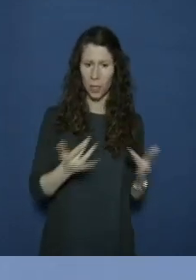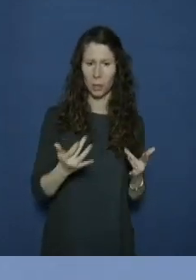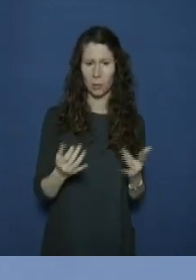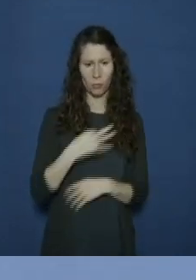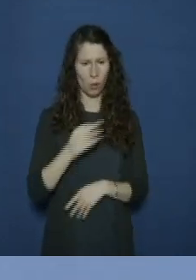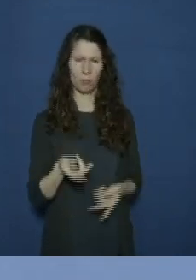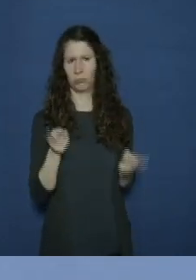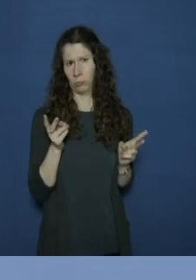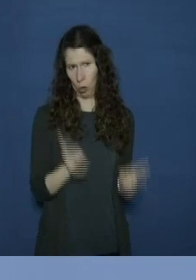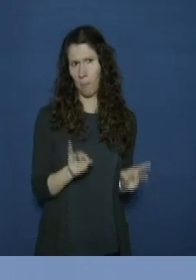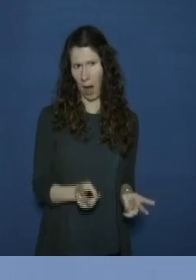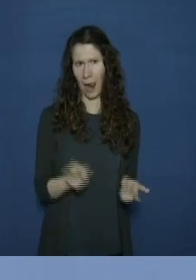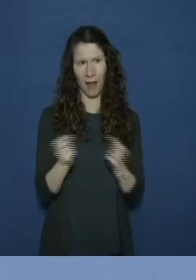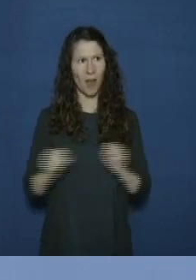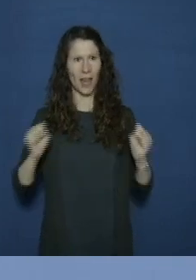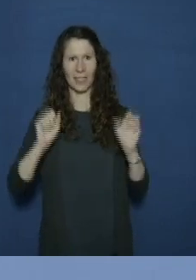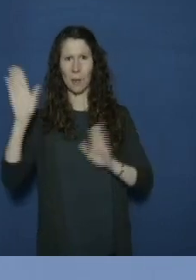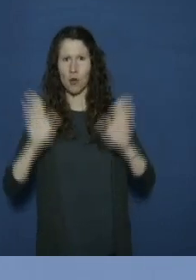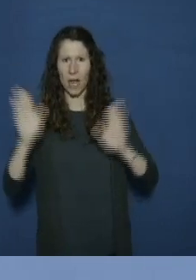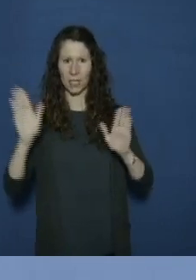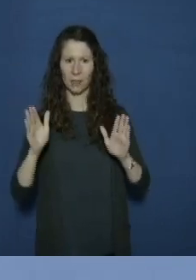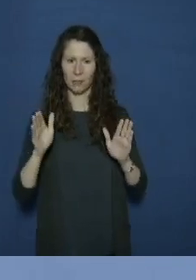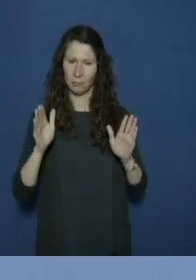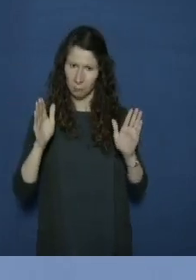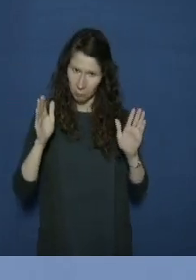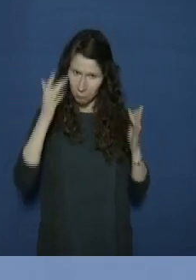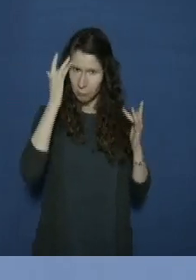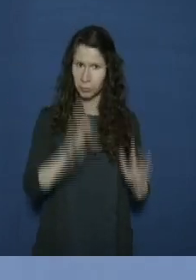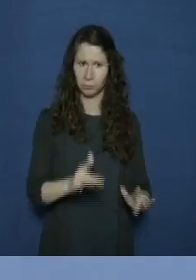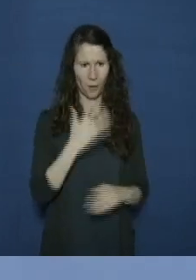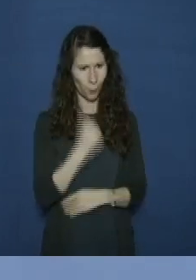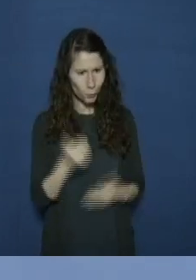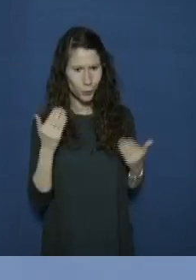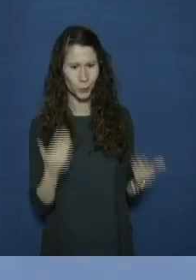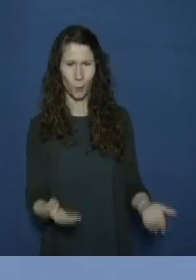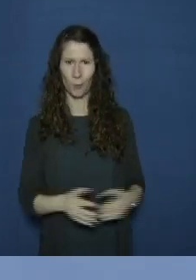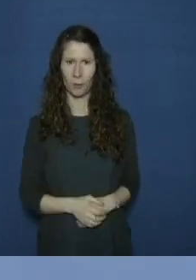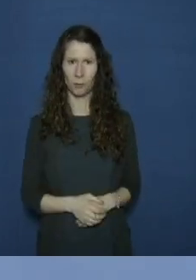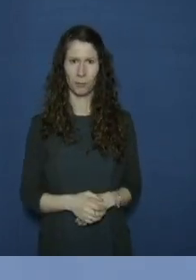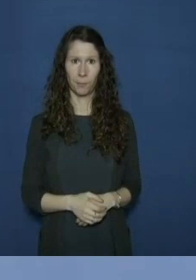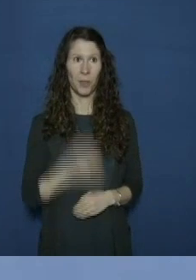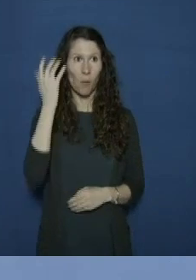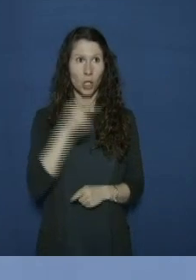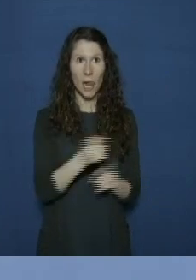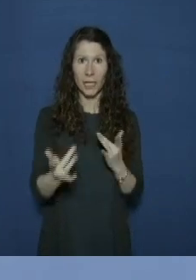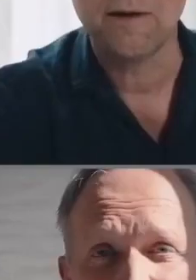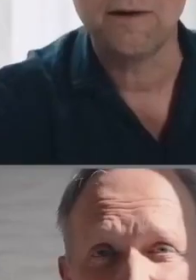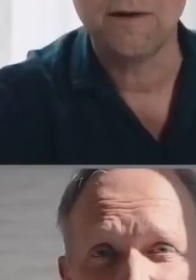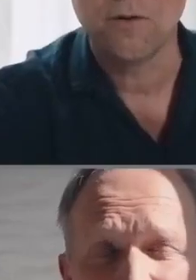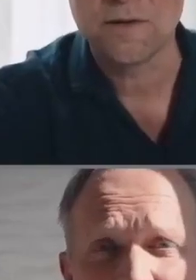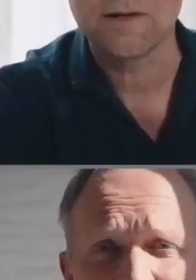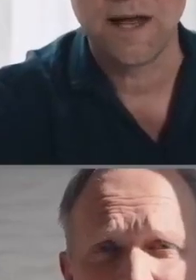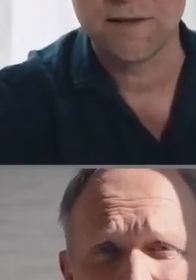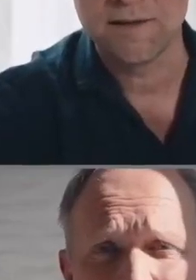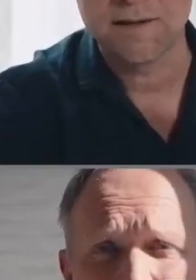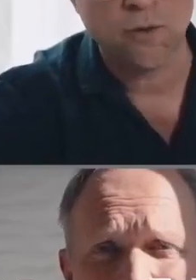normal, das finde ich in der freiheitlichen Demokratie auch wünschenswert am Ende. Ich wäre eher besorgt, wenn es überhaupt keine Kritik gäbe.